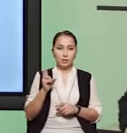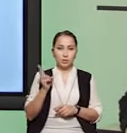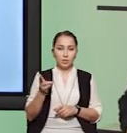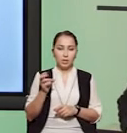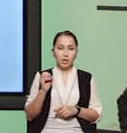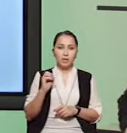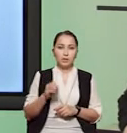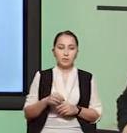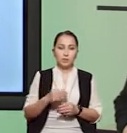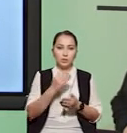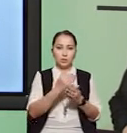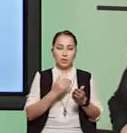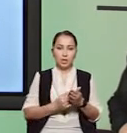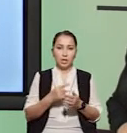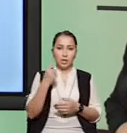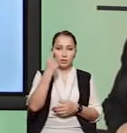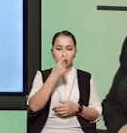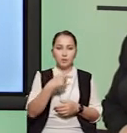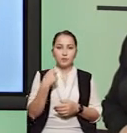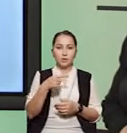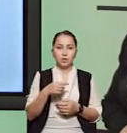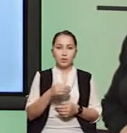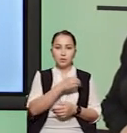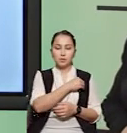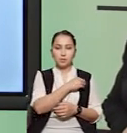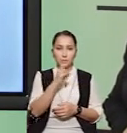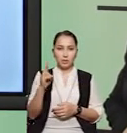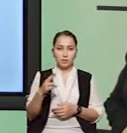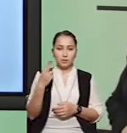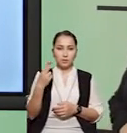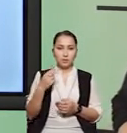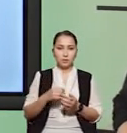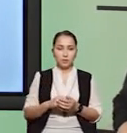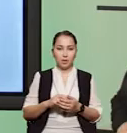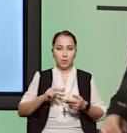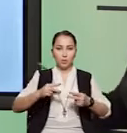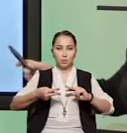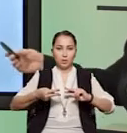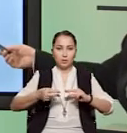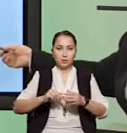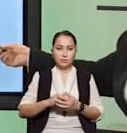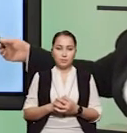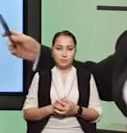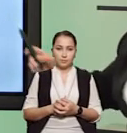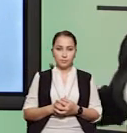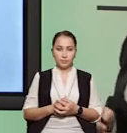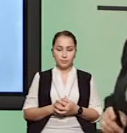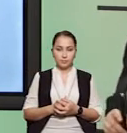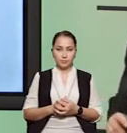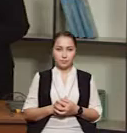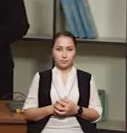Quyidagi Kelvin shkalalarida ifodalangan temperaturalarni Selsiyga o'tkazing.